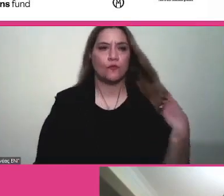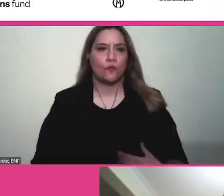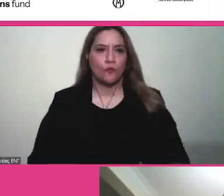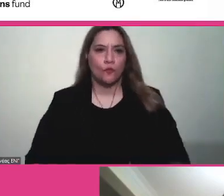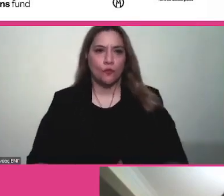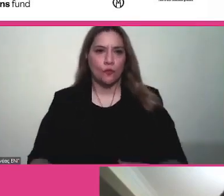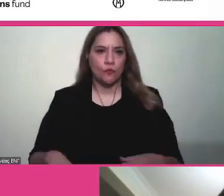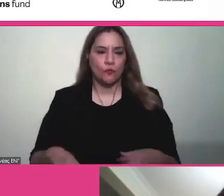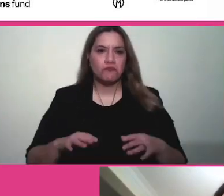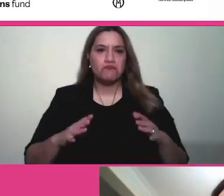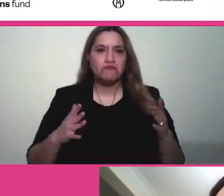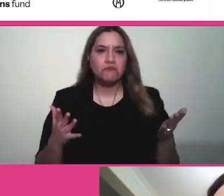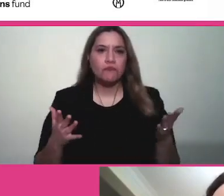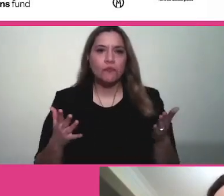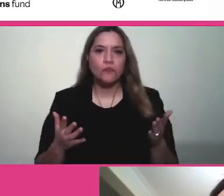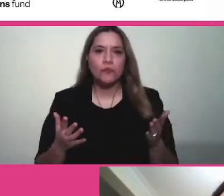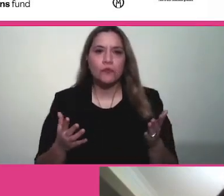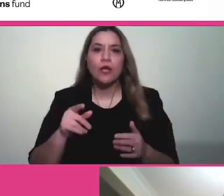Ίσως δεν ξέρω να βγουν και να